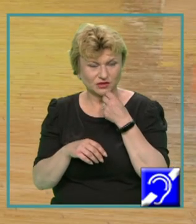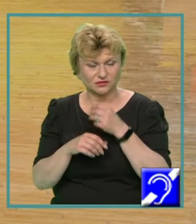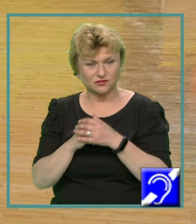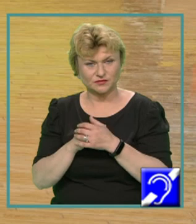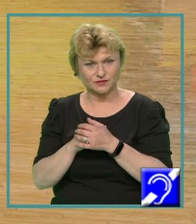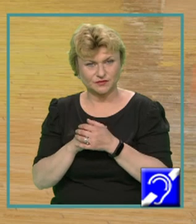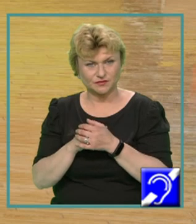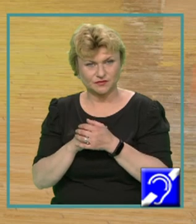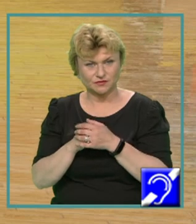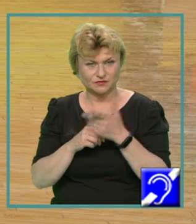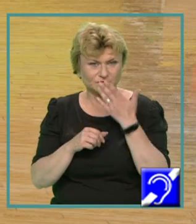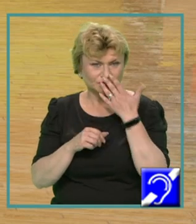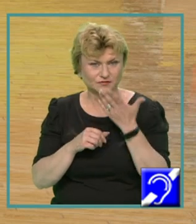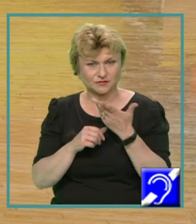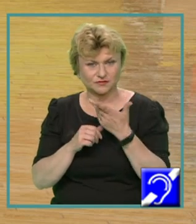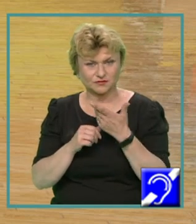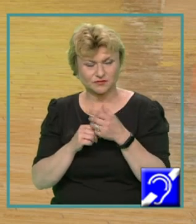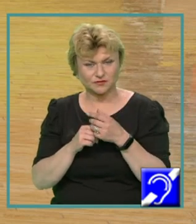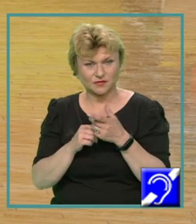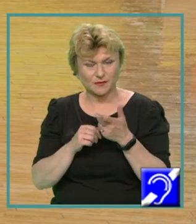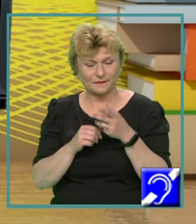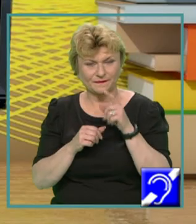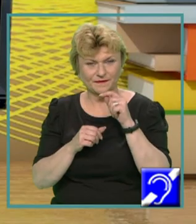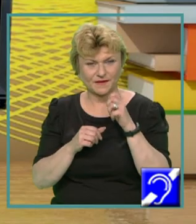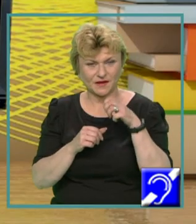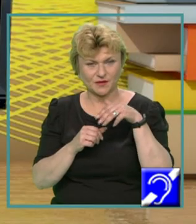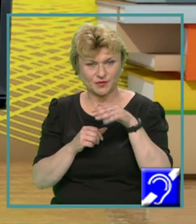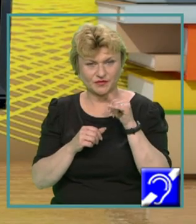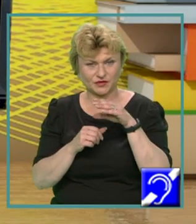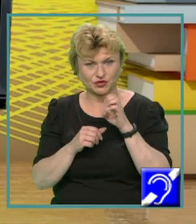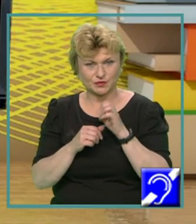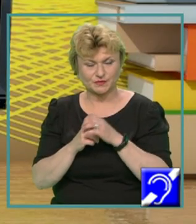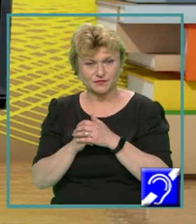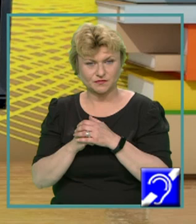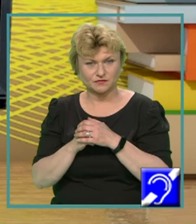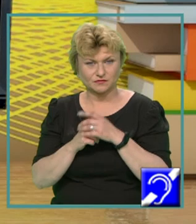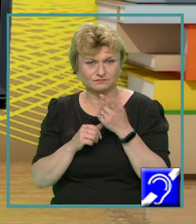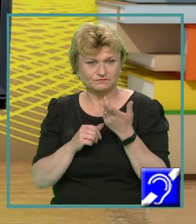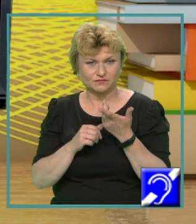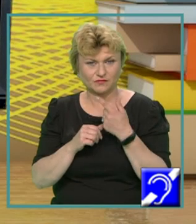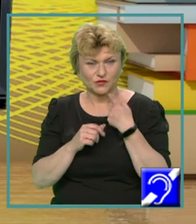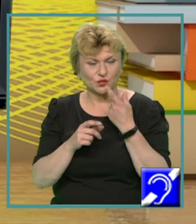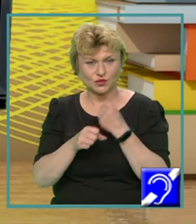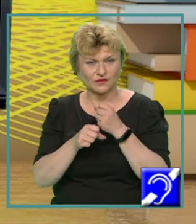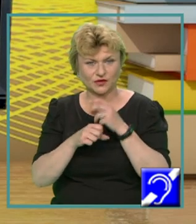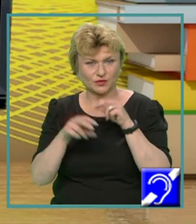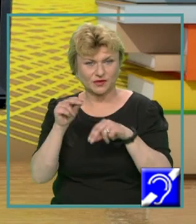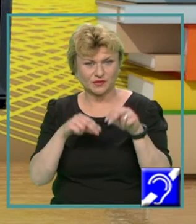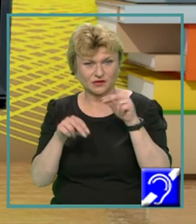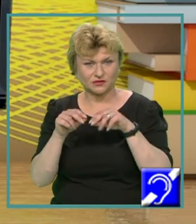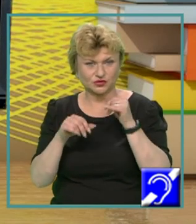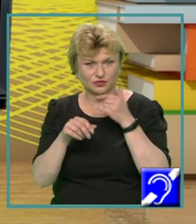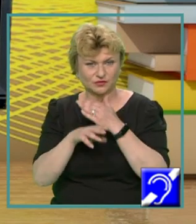pâinea dulce, cartoful copt, preparat termic e dulce, nu cartoful crud, nu făina goală, nepreparată, ci